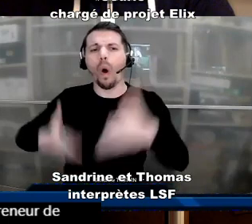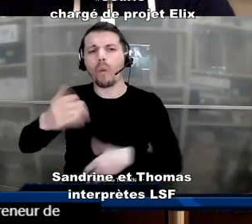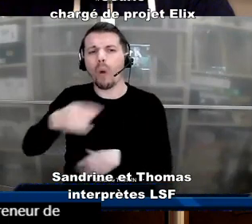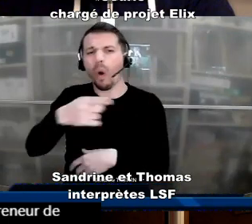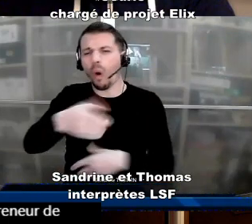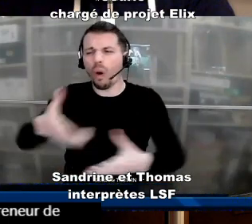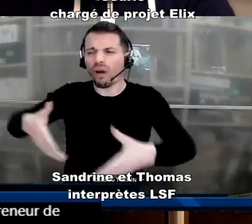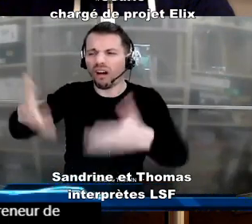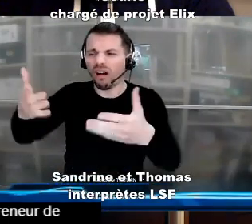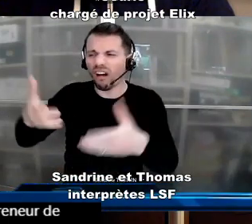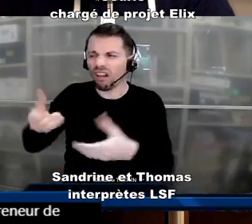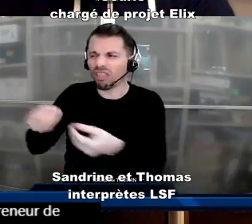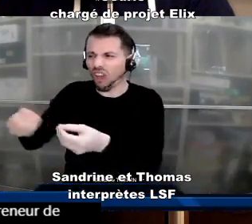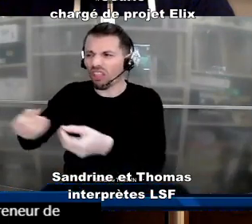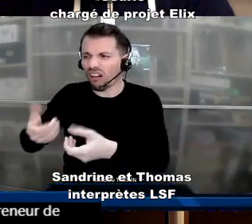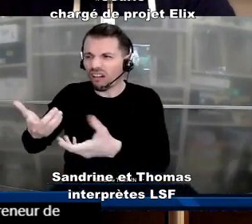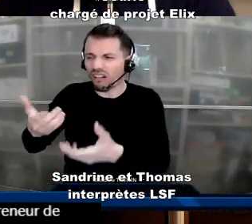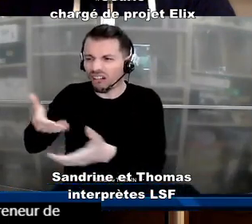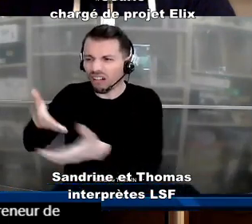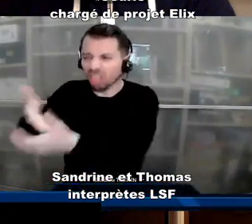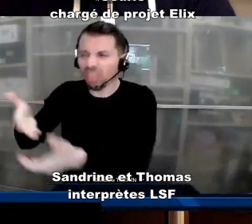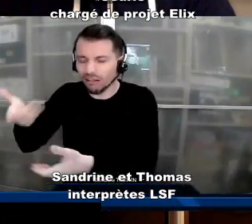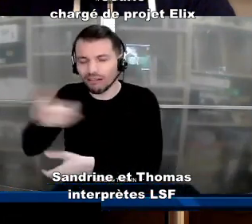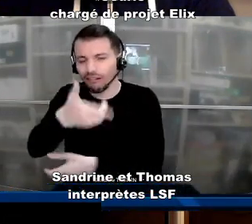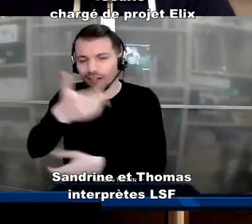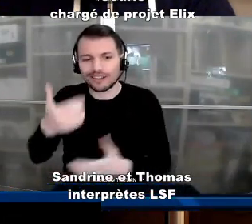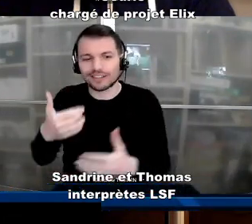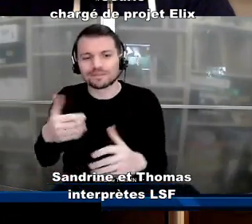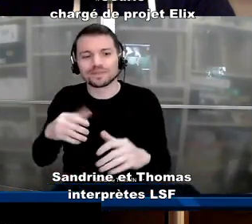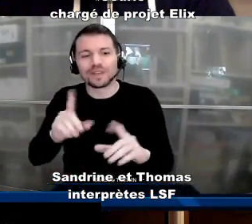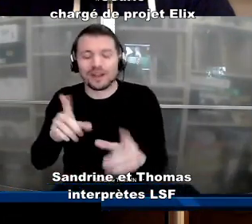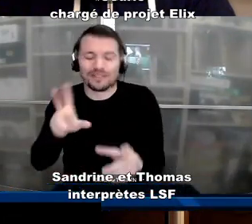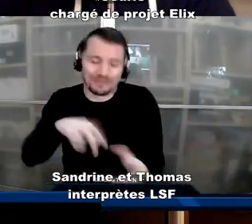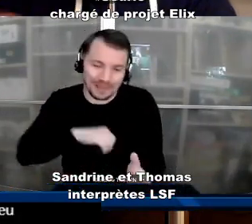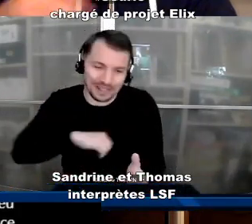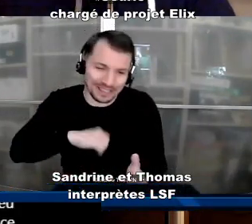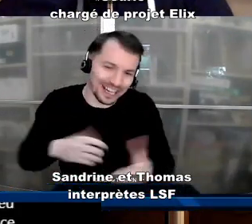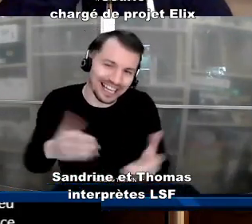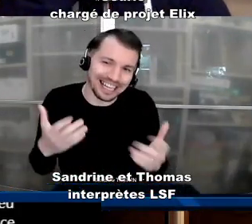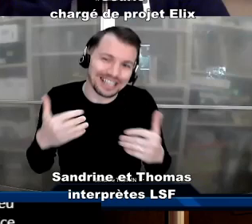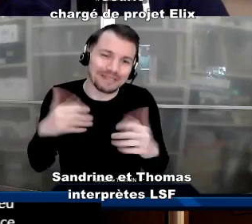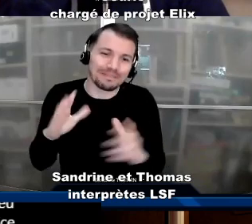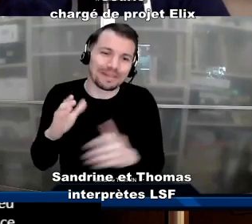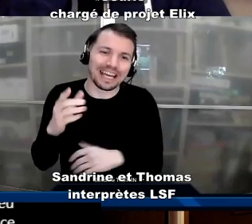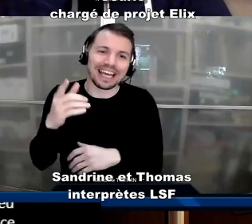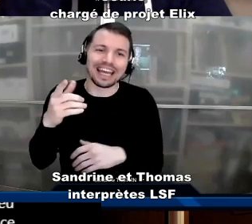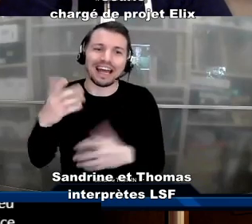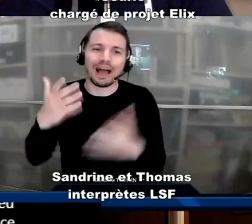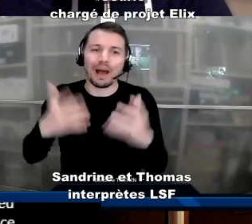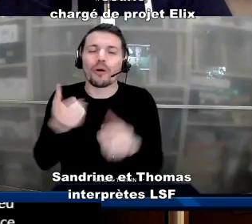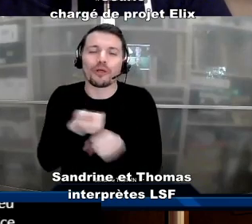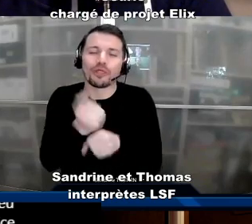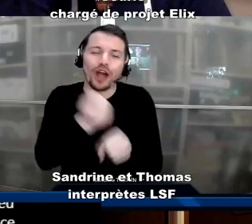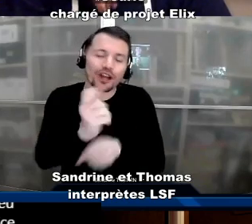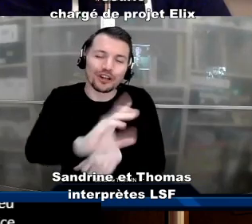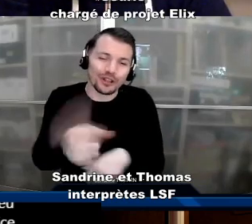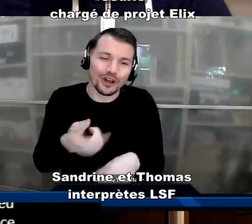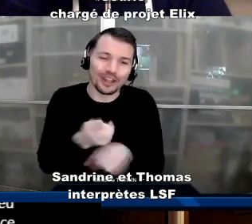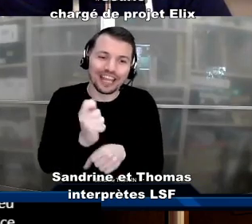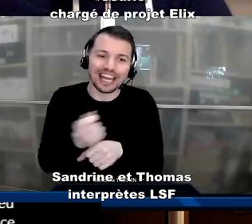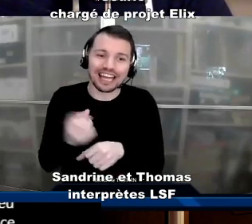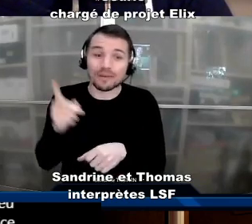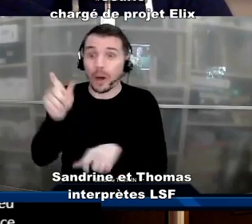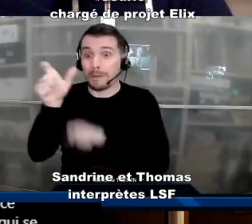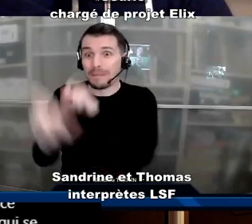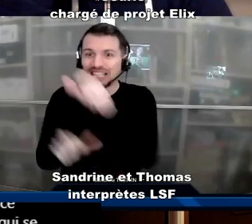pas, pardon, je suis désolé. Non, je suis désolé. Non, parce que des fois, il y a des gens qui abusent un peu,